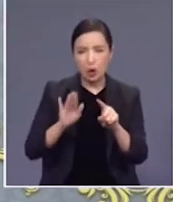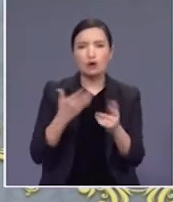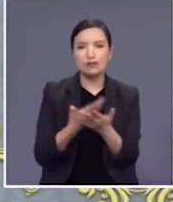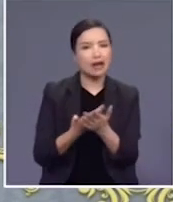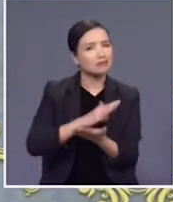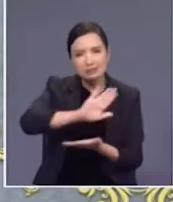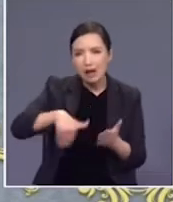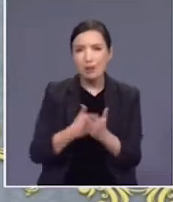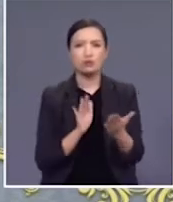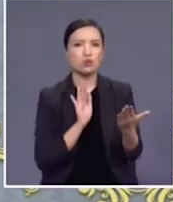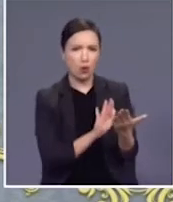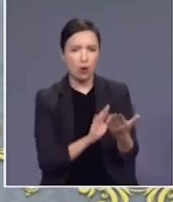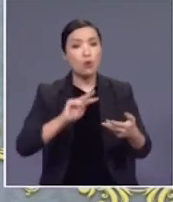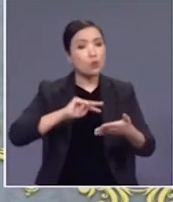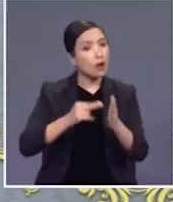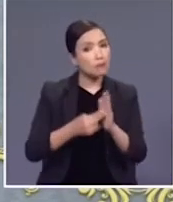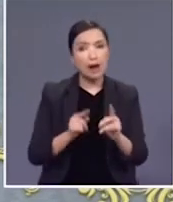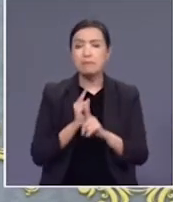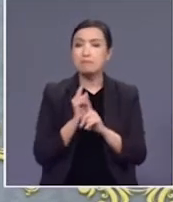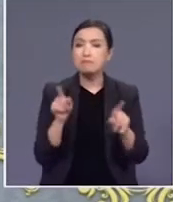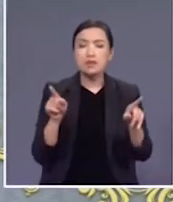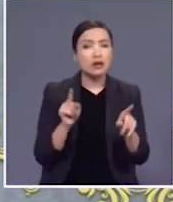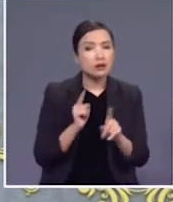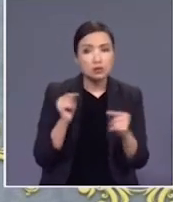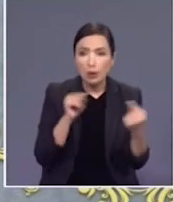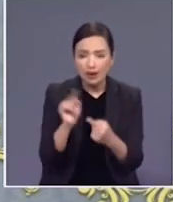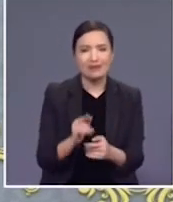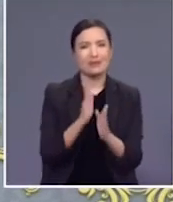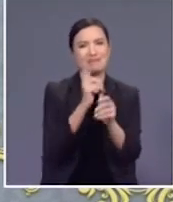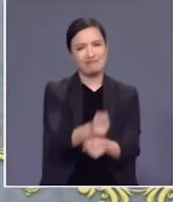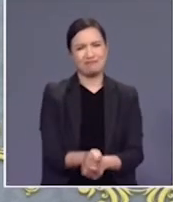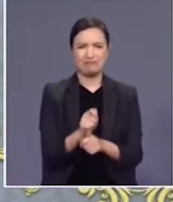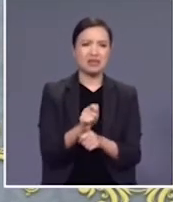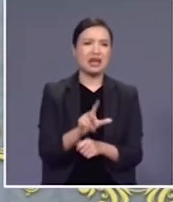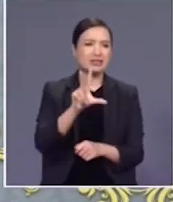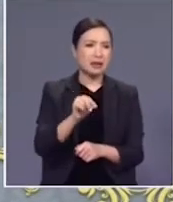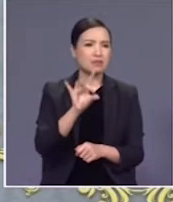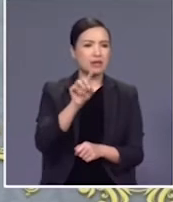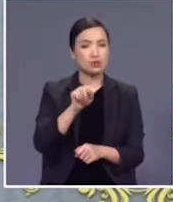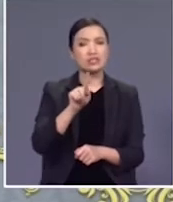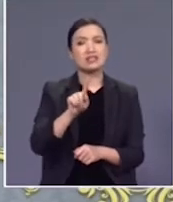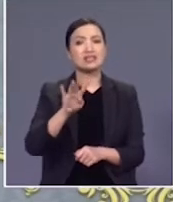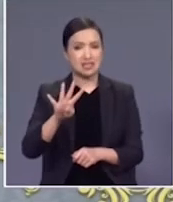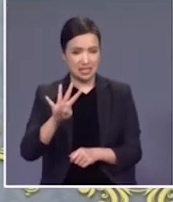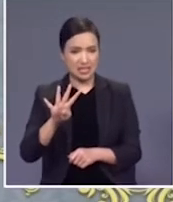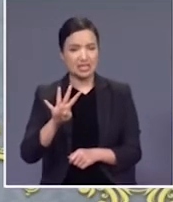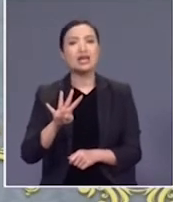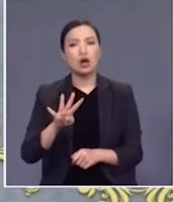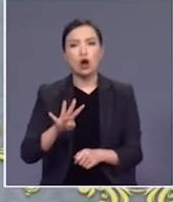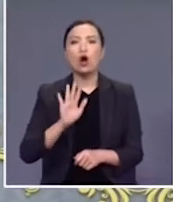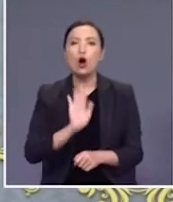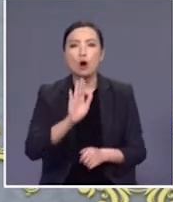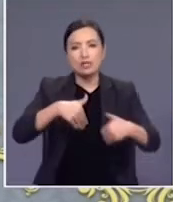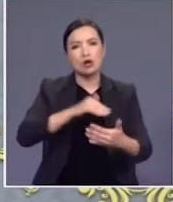ซึ่งเรากำลังหมายถึงพี่น้องเกษตรกรที่มีถึง 25.07 ล้านคนหรือ38.14%ของประชากรไทยนะครับ